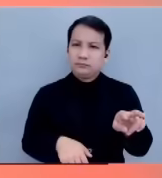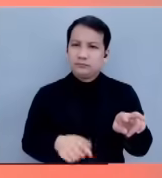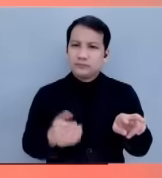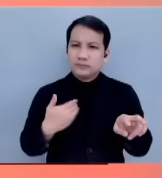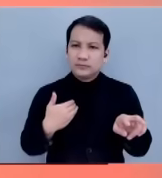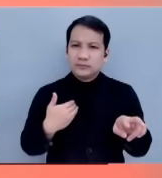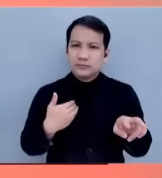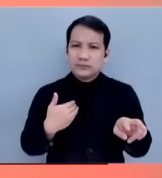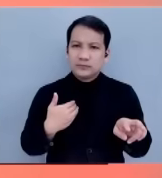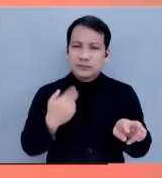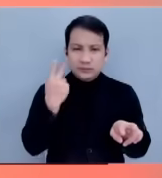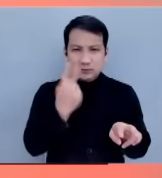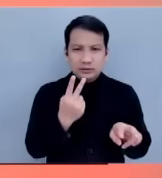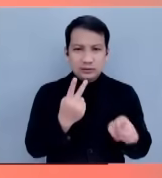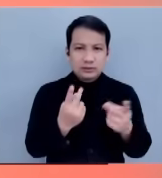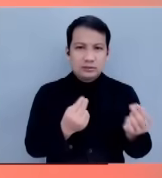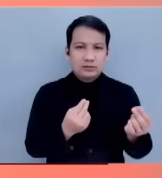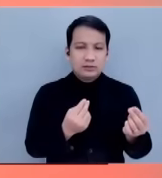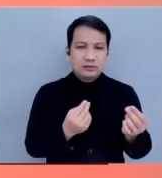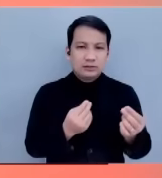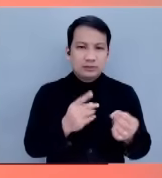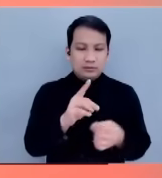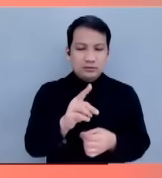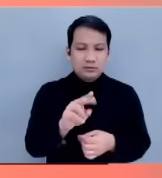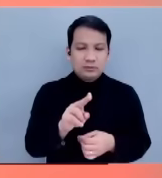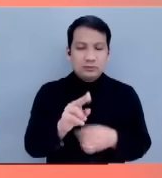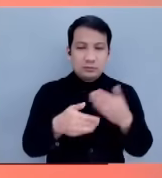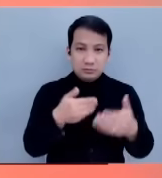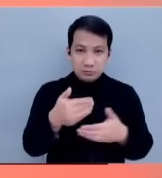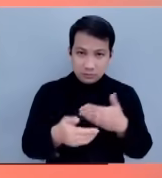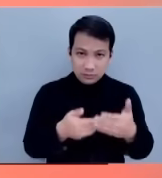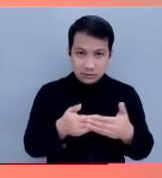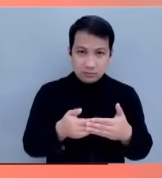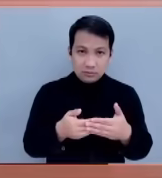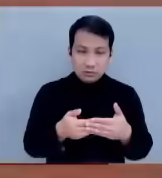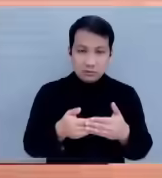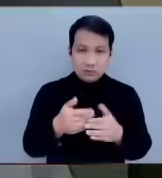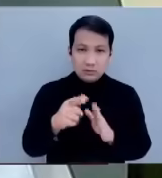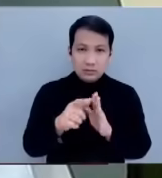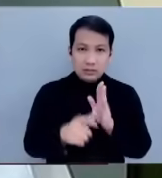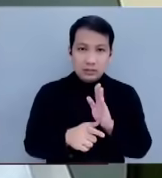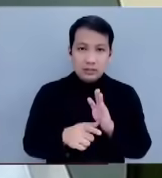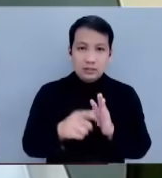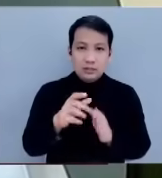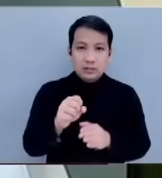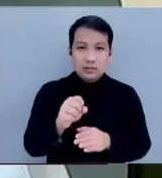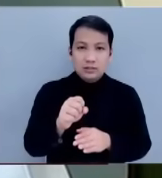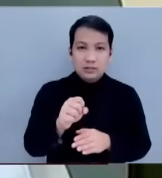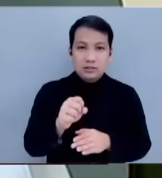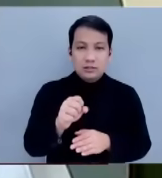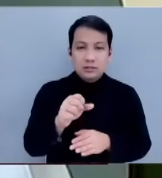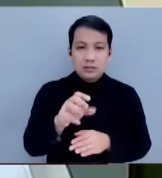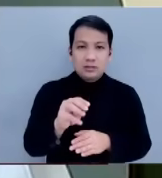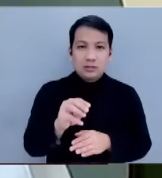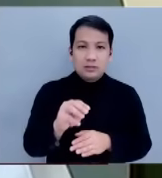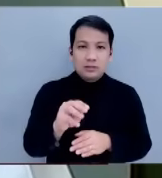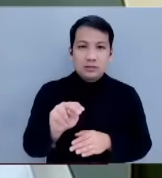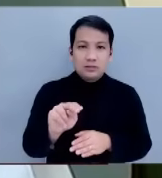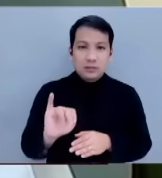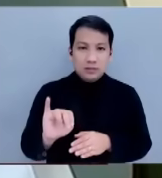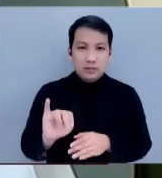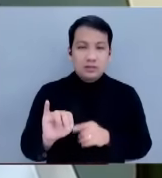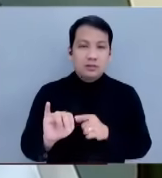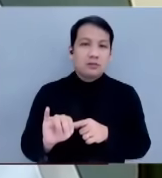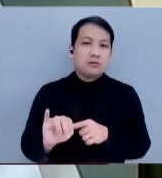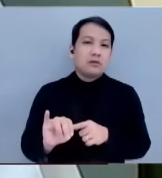hindi natin na avail yung due process na kailangan ng ating ng SMNI. Pagkikita ko naman po